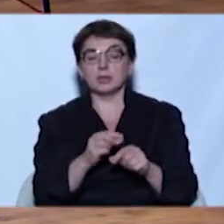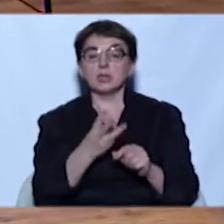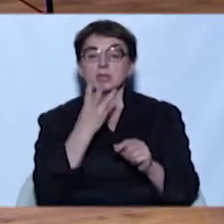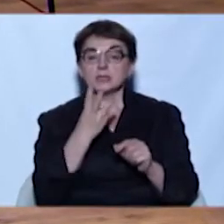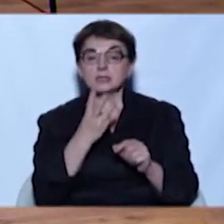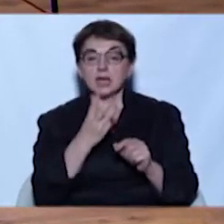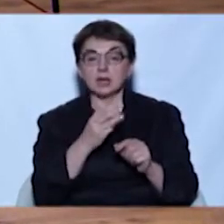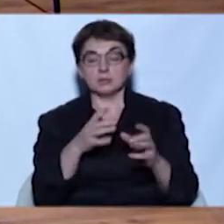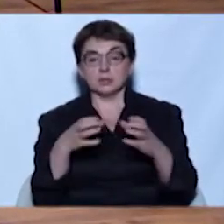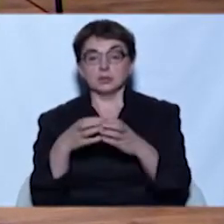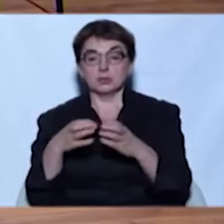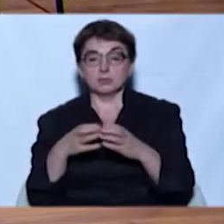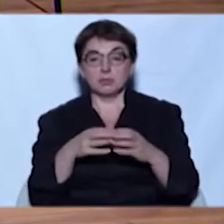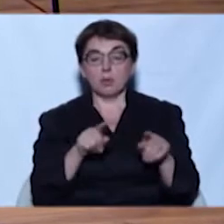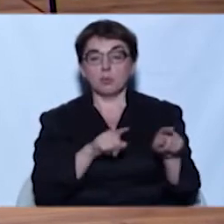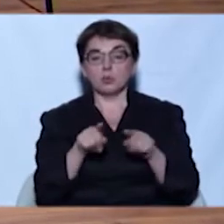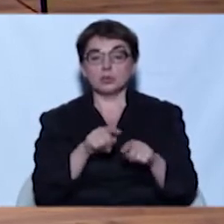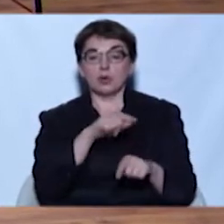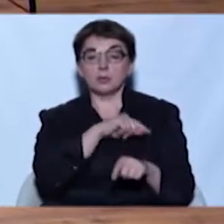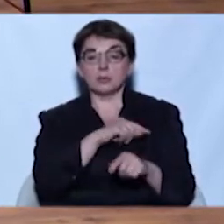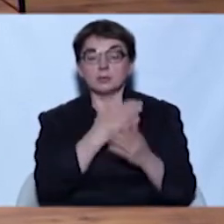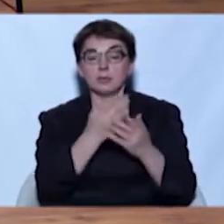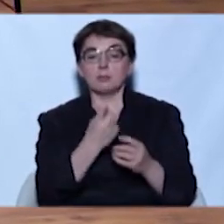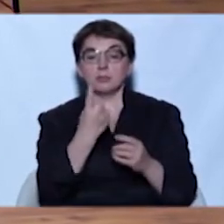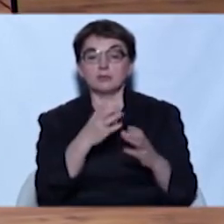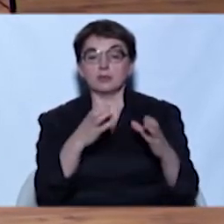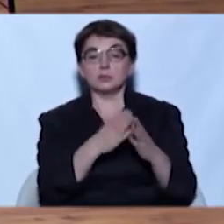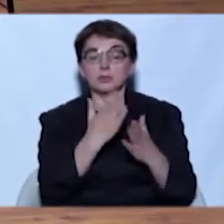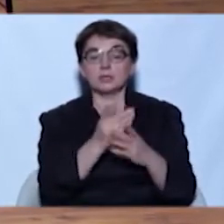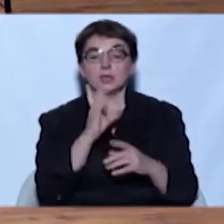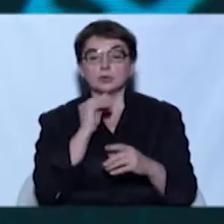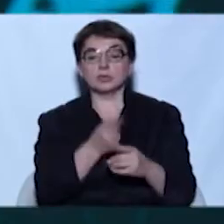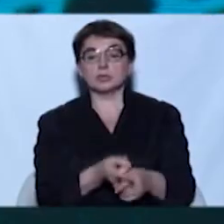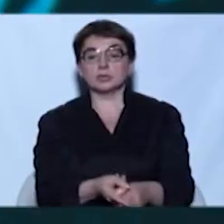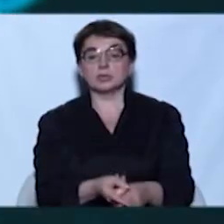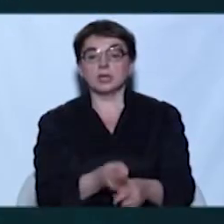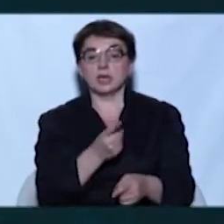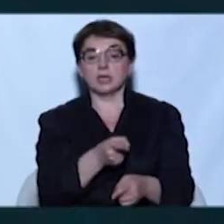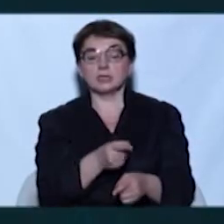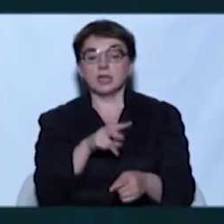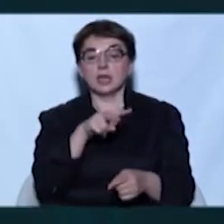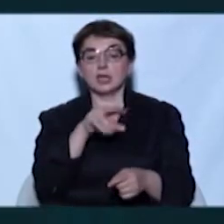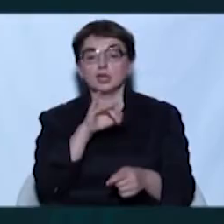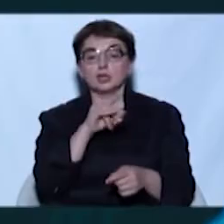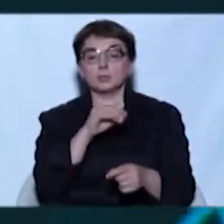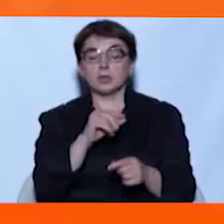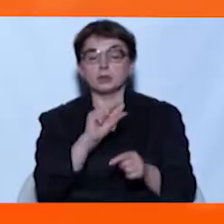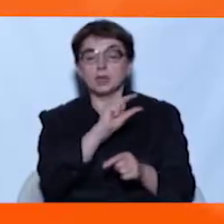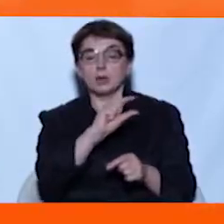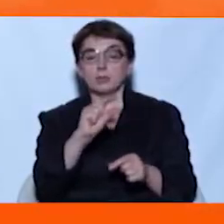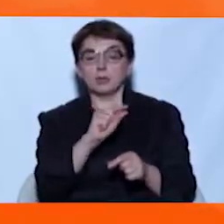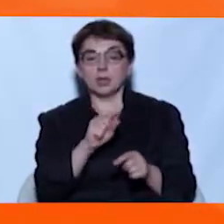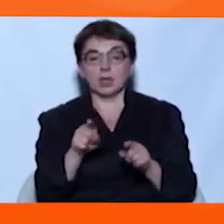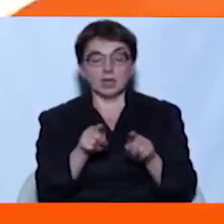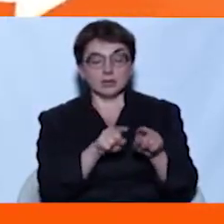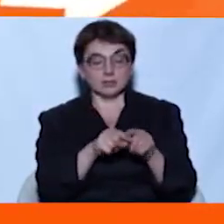Სამნაირი მოძრაობა ახასიათებს მათ. Პირველი ეს არის, როდესაც ეს ლითოსფეროს ფილები